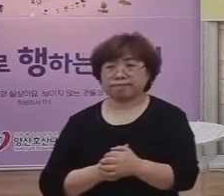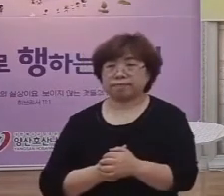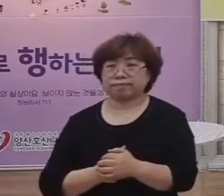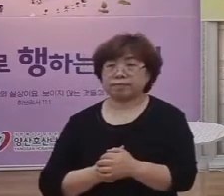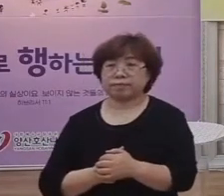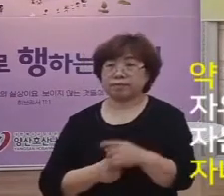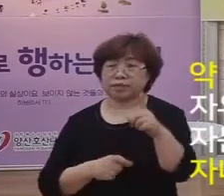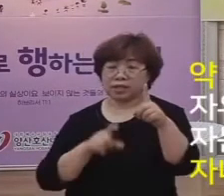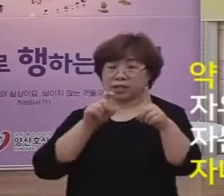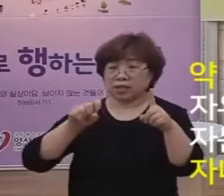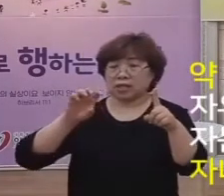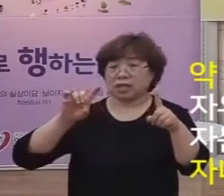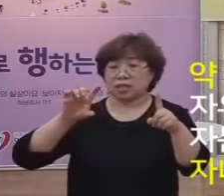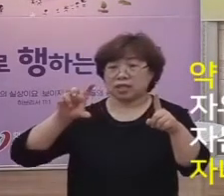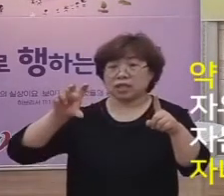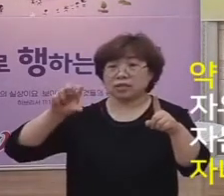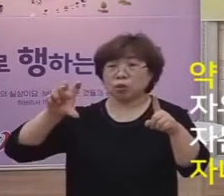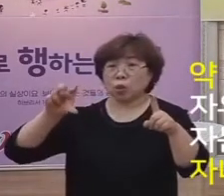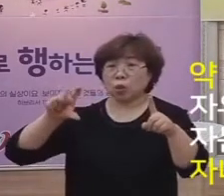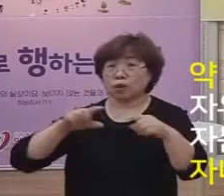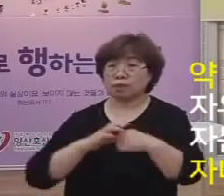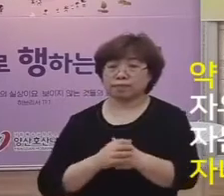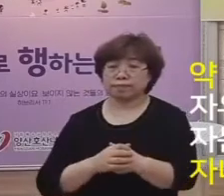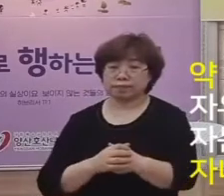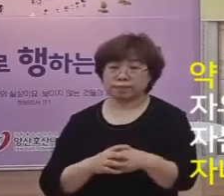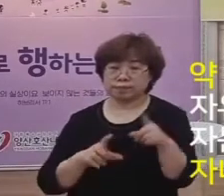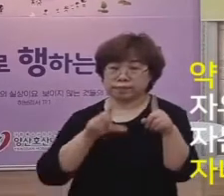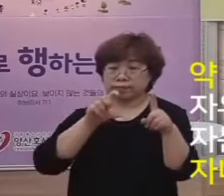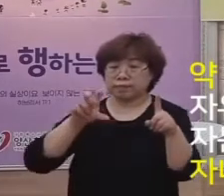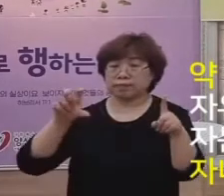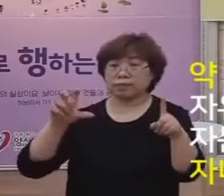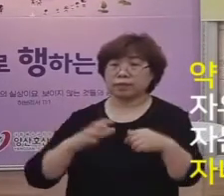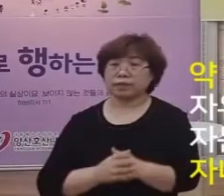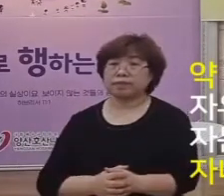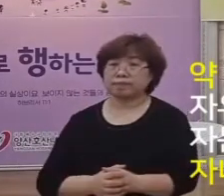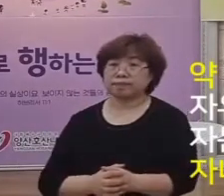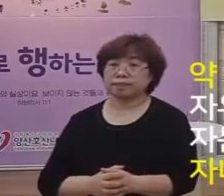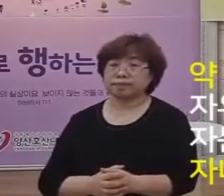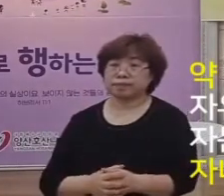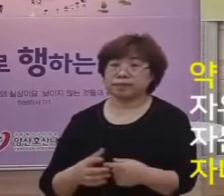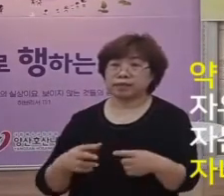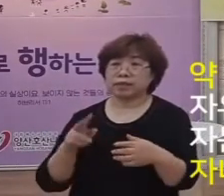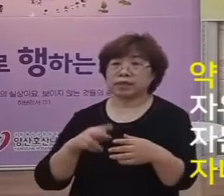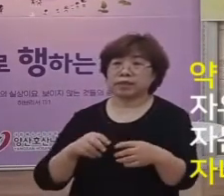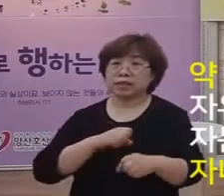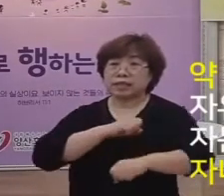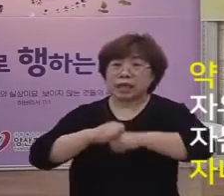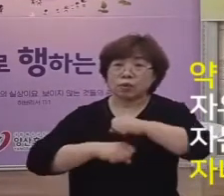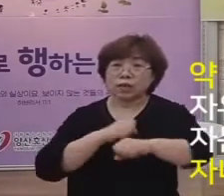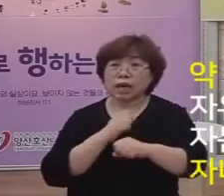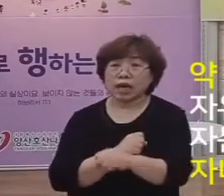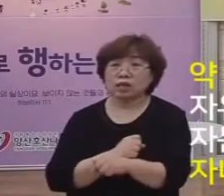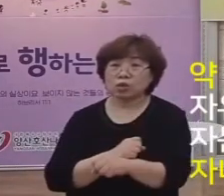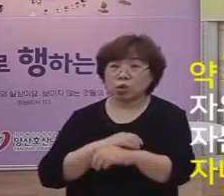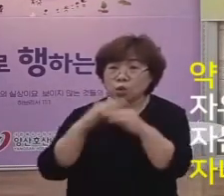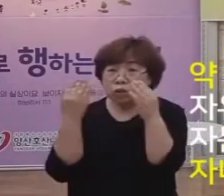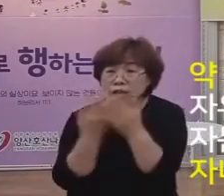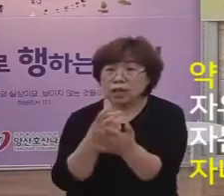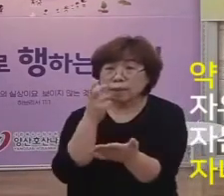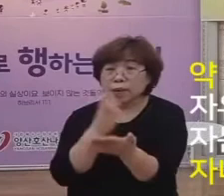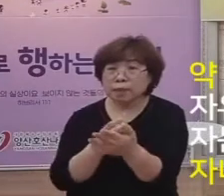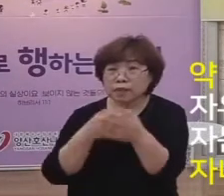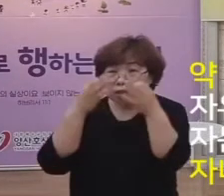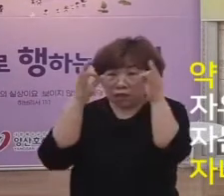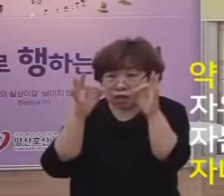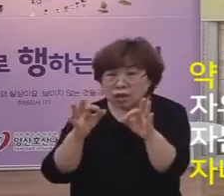보세요. 여러분 25절의 결론이거든요. 우리 다 같이 다시 한번 읽습니다. 시작. 자유롭게 하는